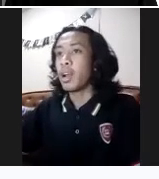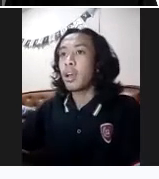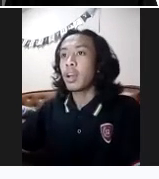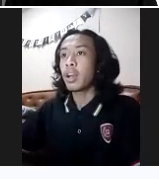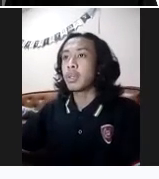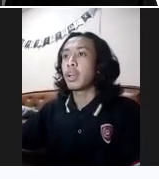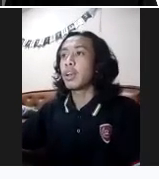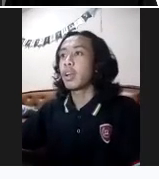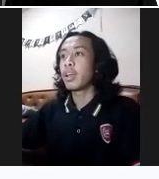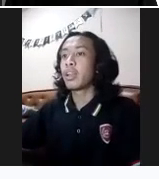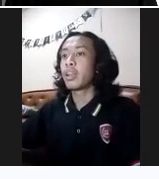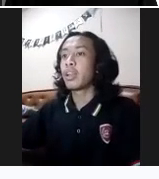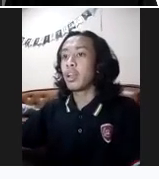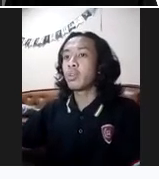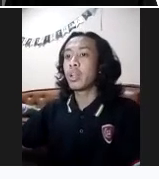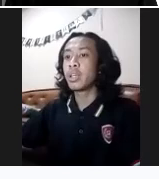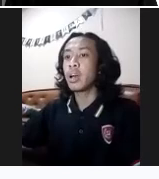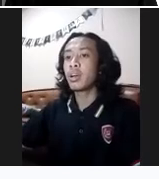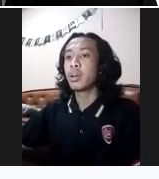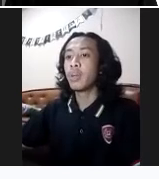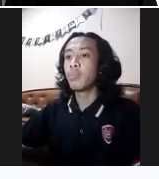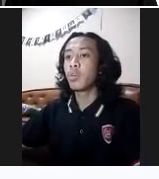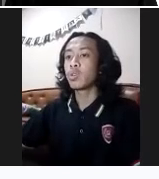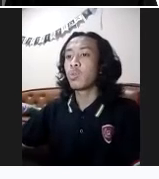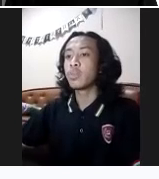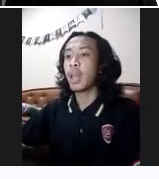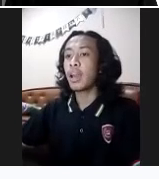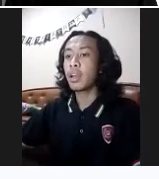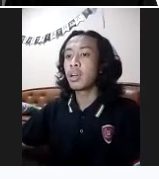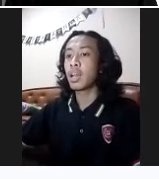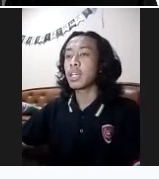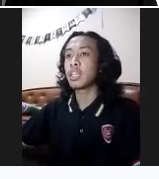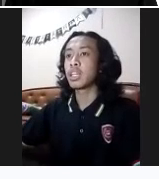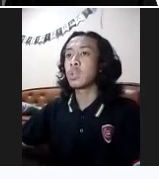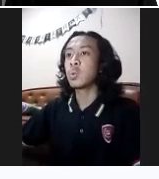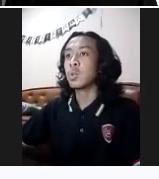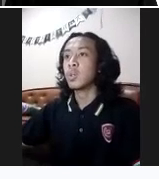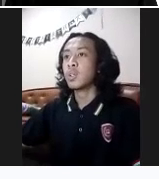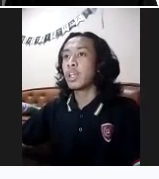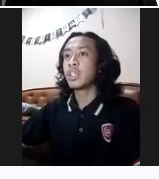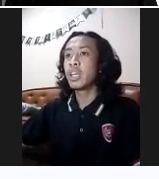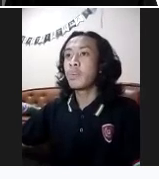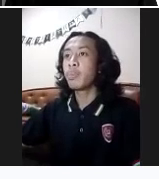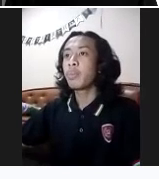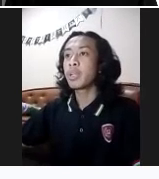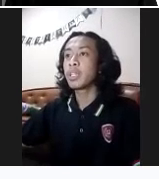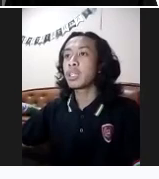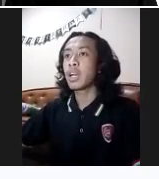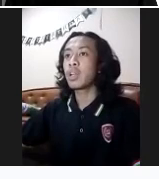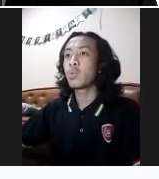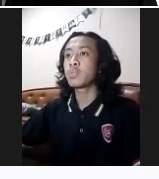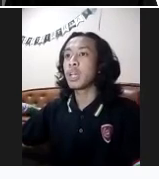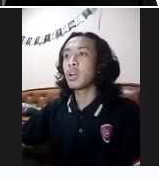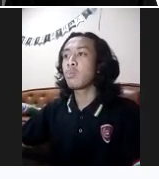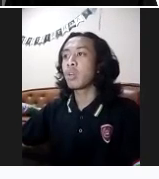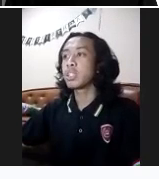Perkenalkan, nama saya Ikade Rian Danus Indonesia, NIM 029, kelas A1. Saya di sini ingin mempresentasikan tugas